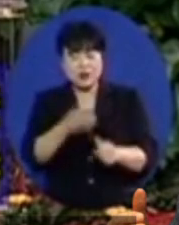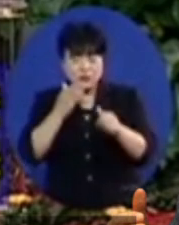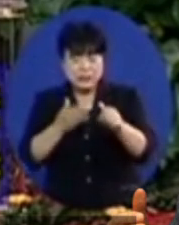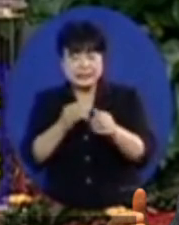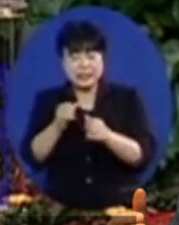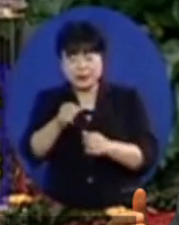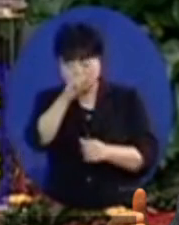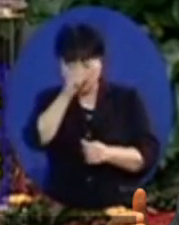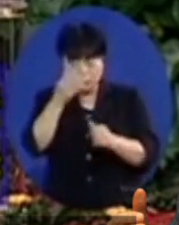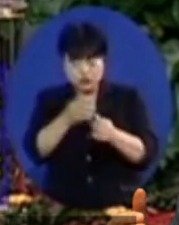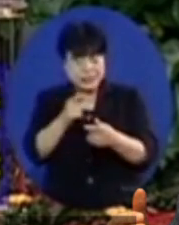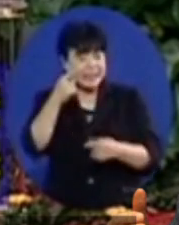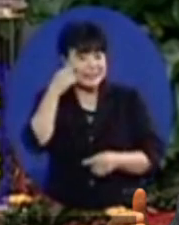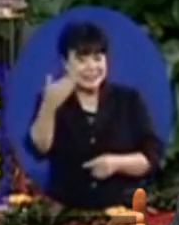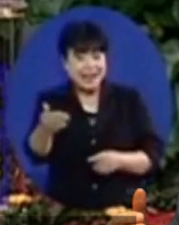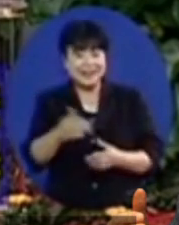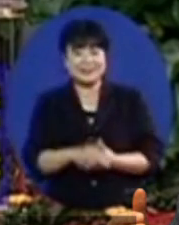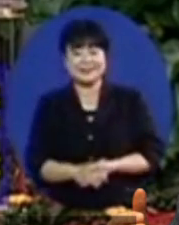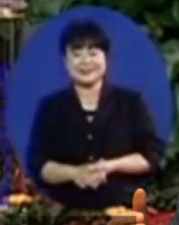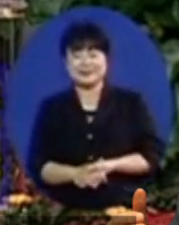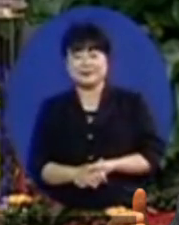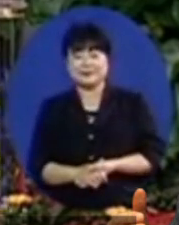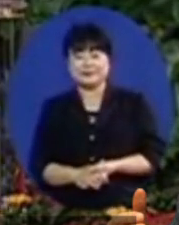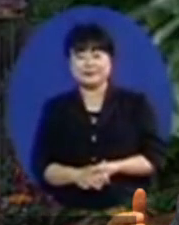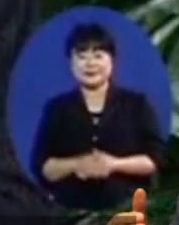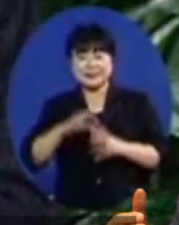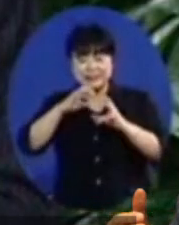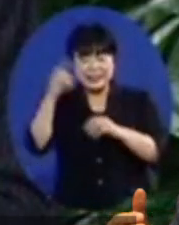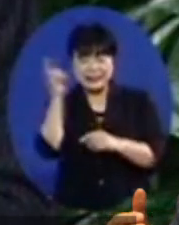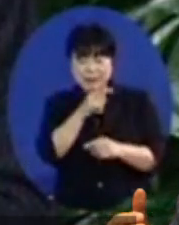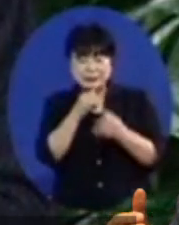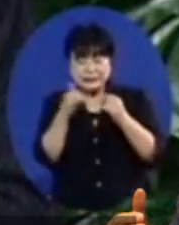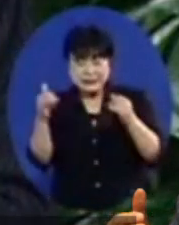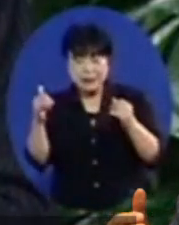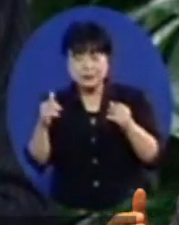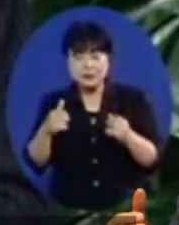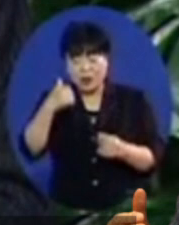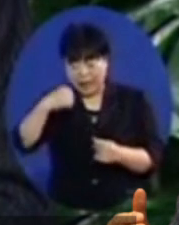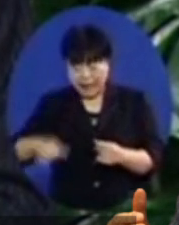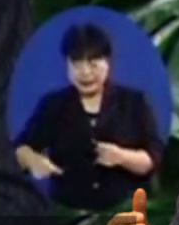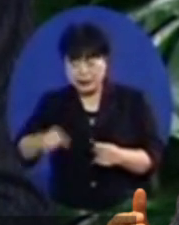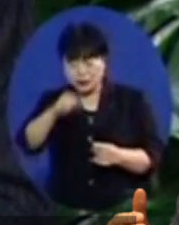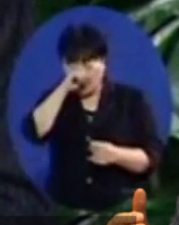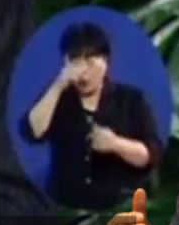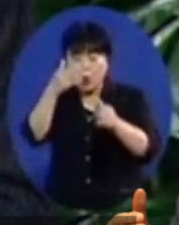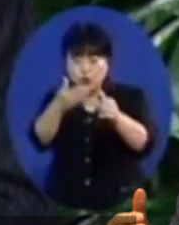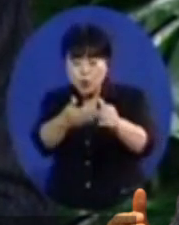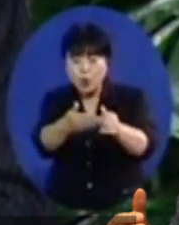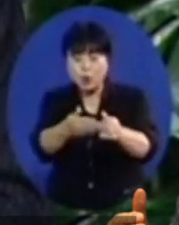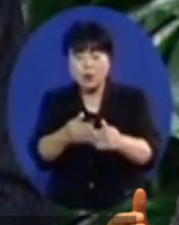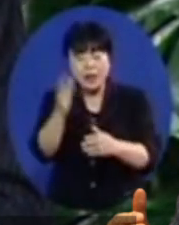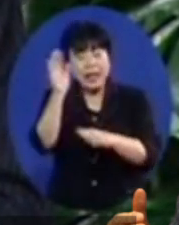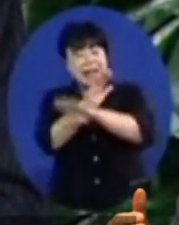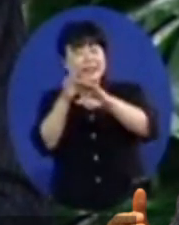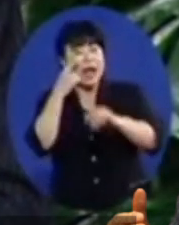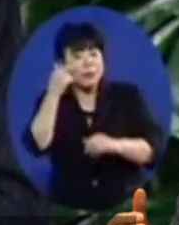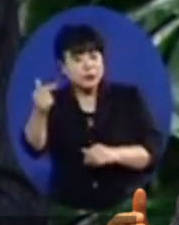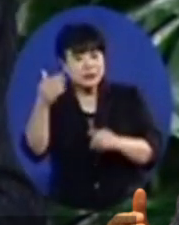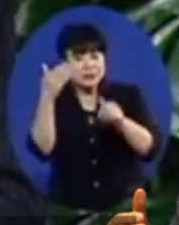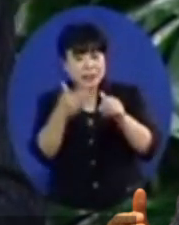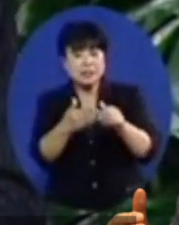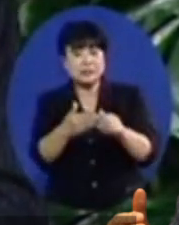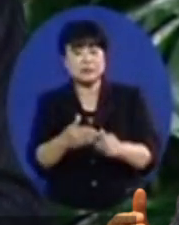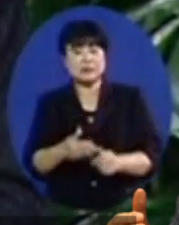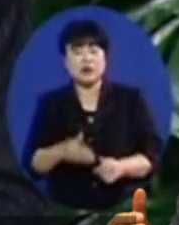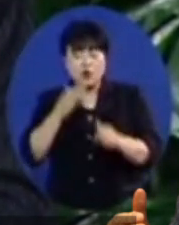자에게 좋은 것으로 주지 않겠느냐. 너희는 세상에 악한 사람이라도 자기 자식에게는 좋은 것 줄 줄 아는데 하늘에 계신 하나님께서